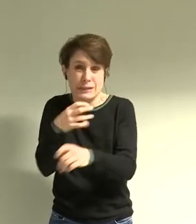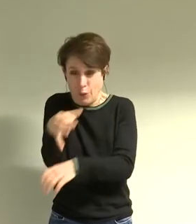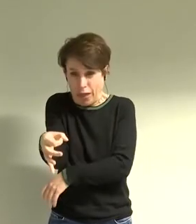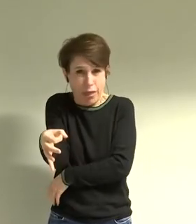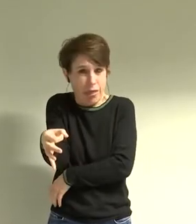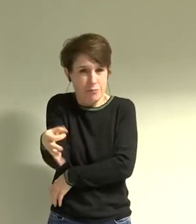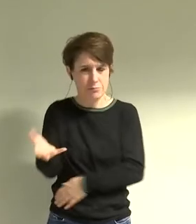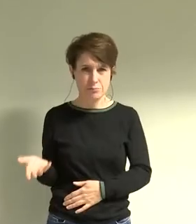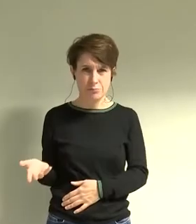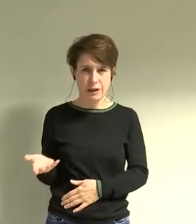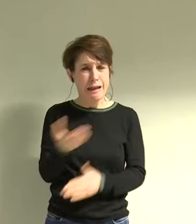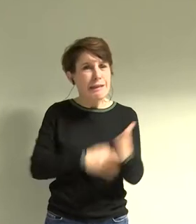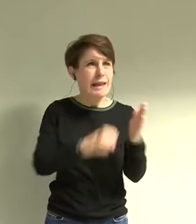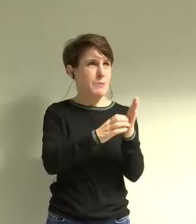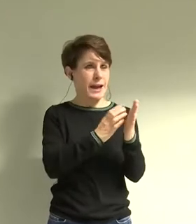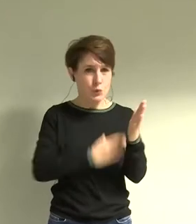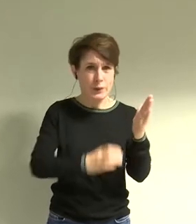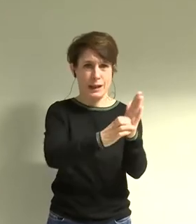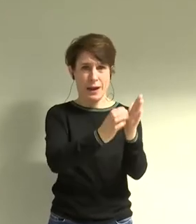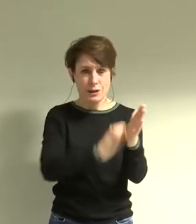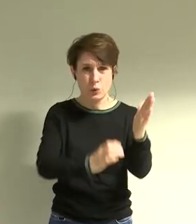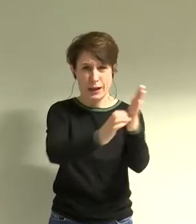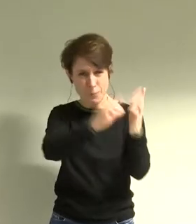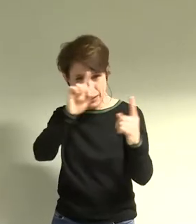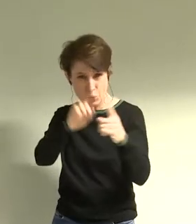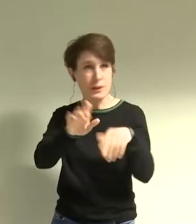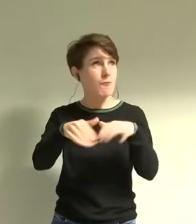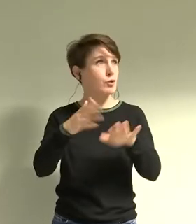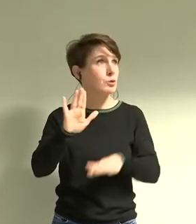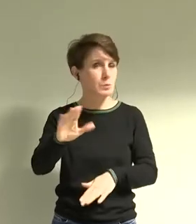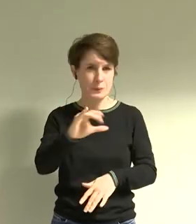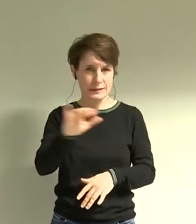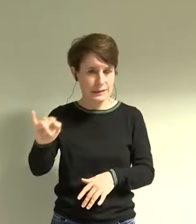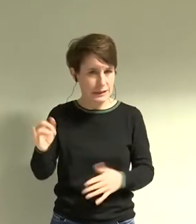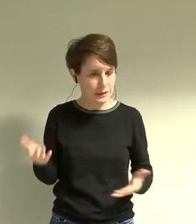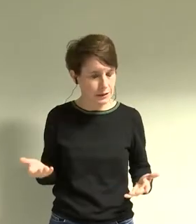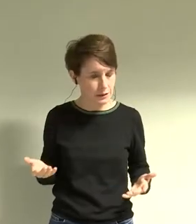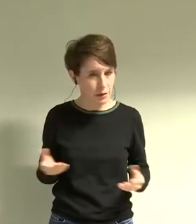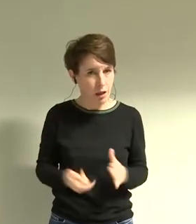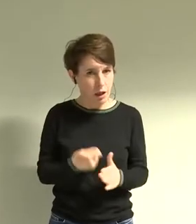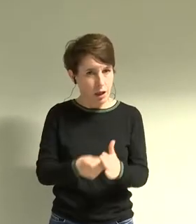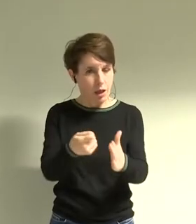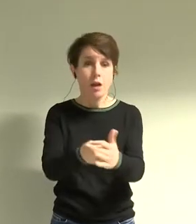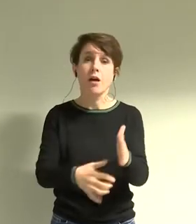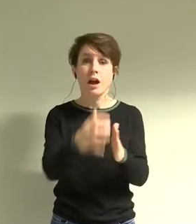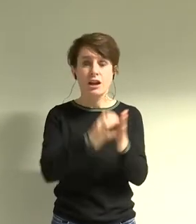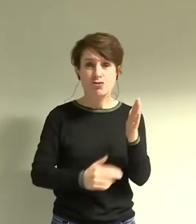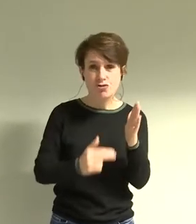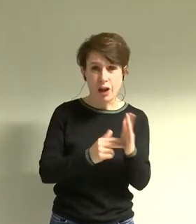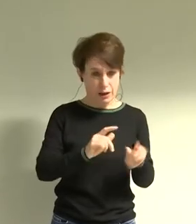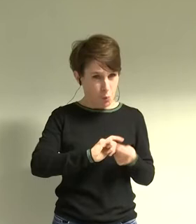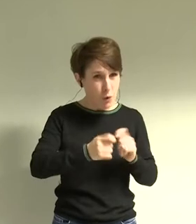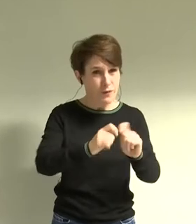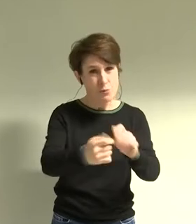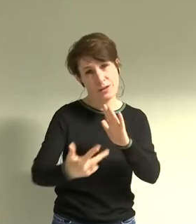délibérations à l'infini sur son fonctionnement les chartes que vous me défier pour la troisième fois